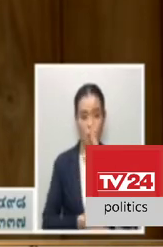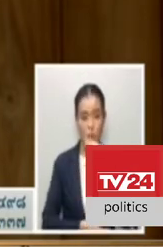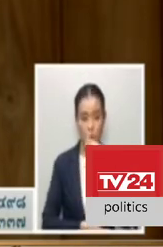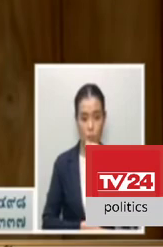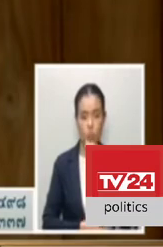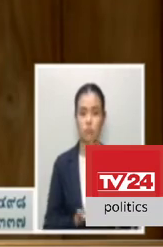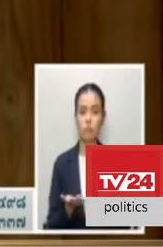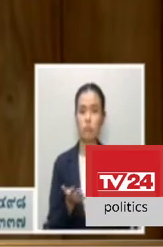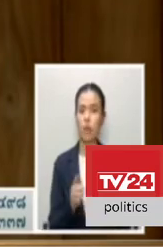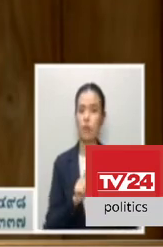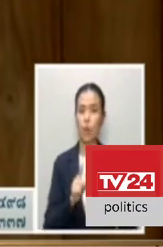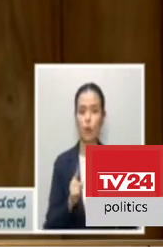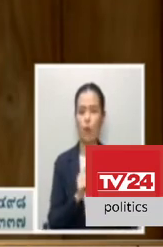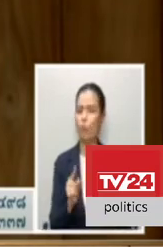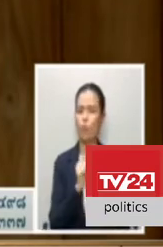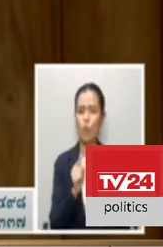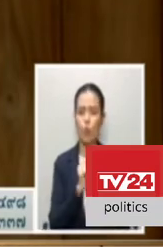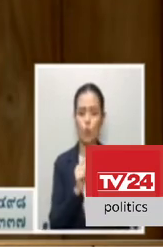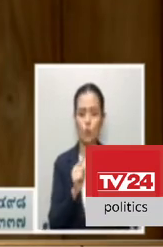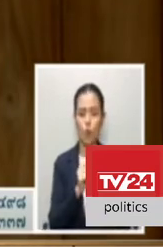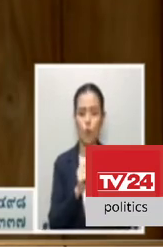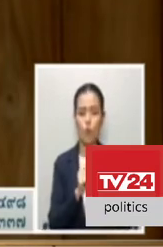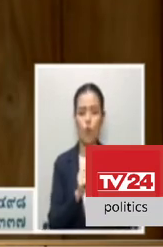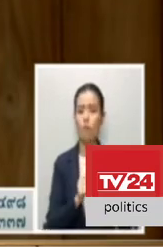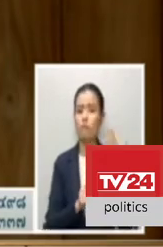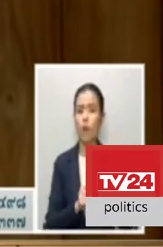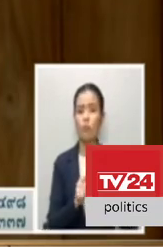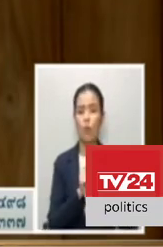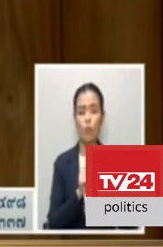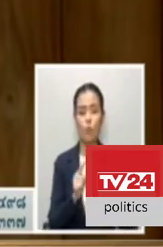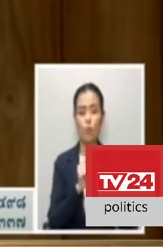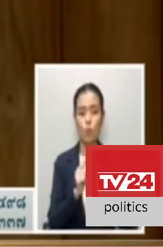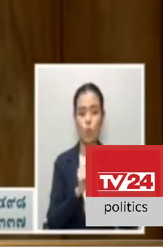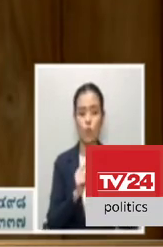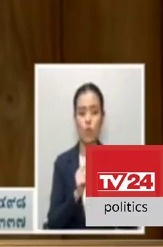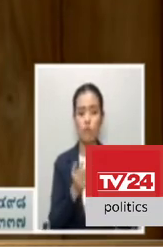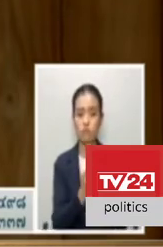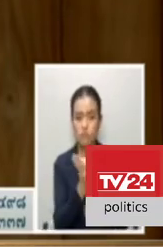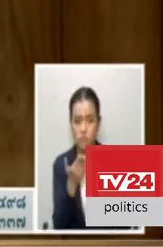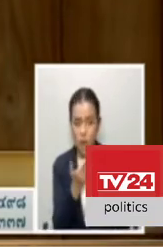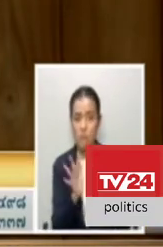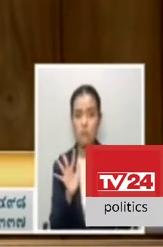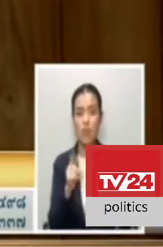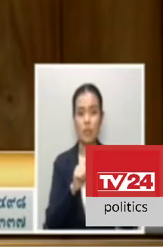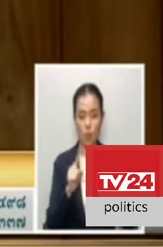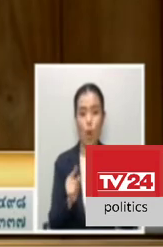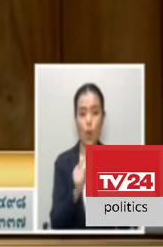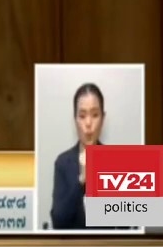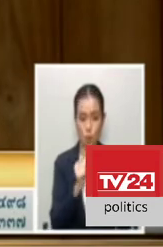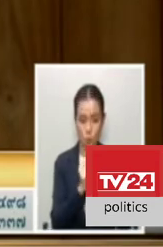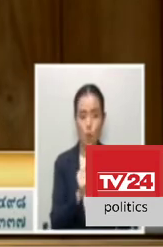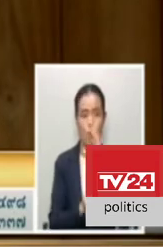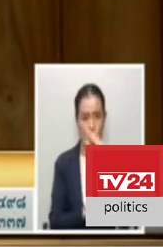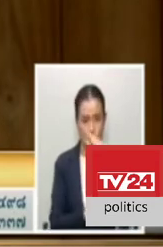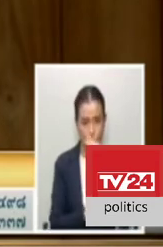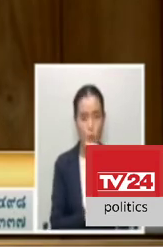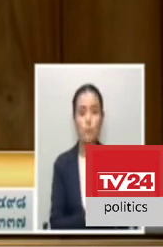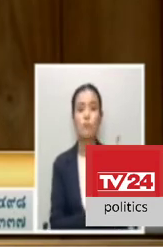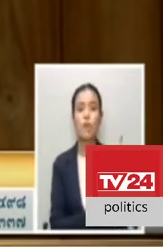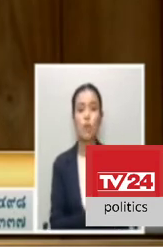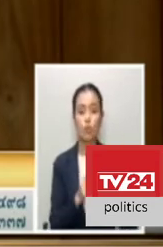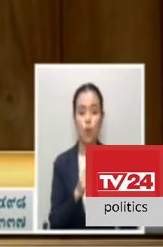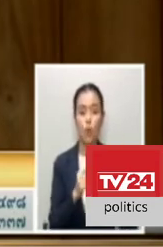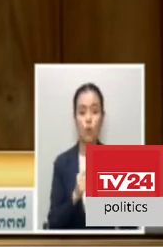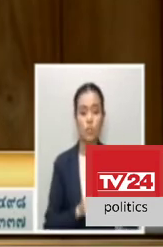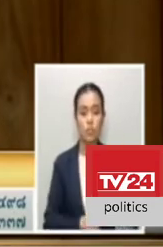ม่ได้มีการมาเจรจากันในช่วงเวลานั้นเพราะไม่ใช่เวทีมาเจรจากันแต่ว่าได้มีการพูดถึงเรื่อง